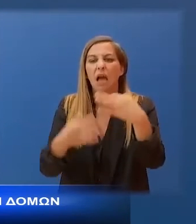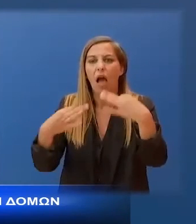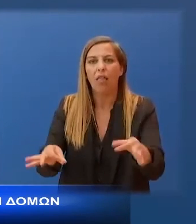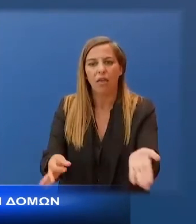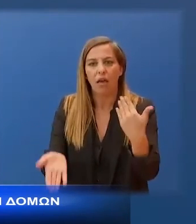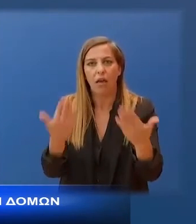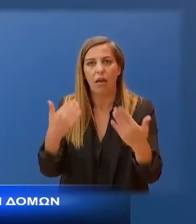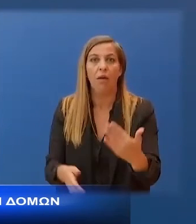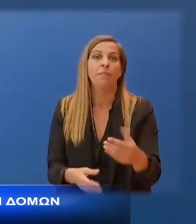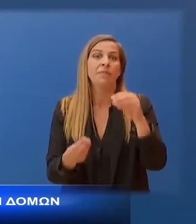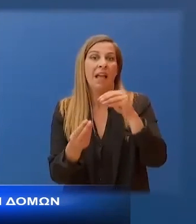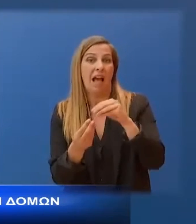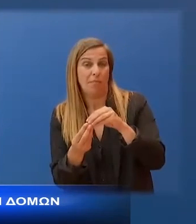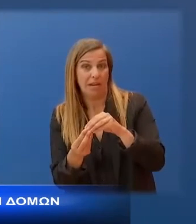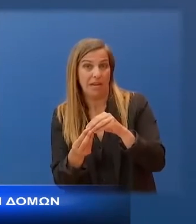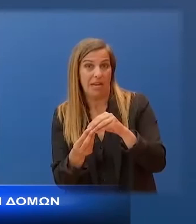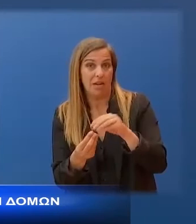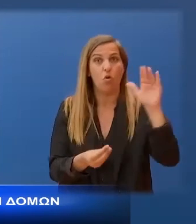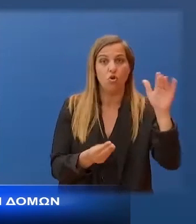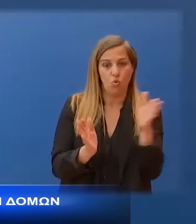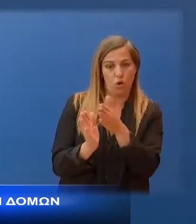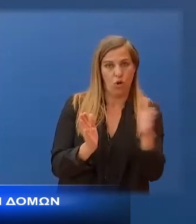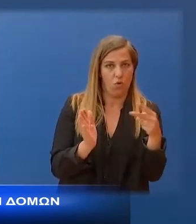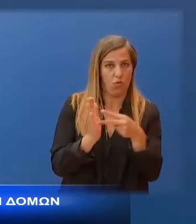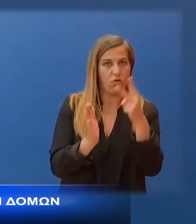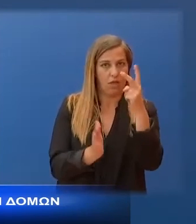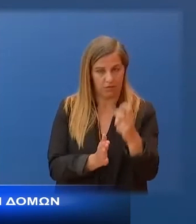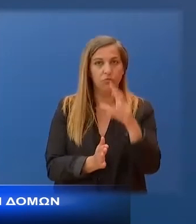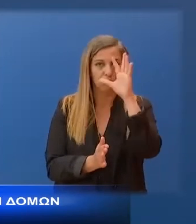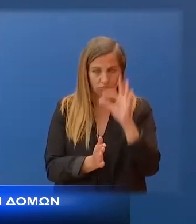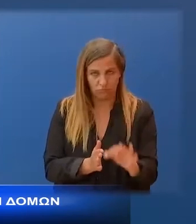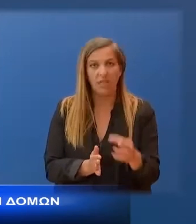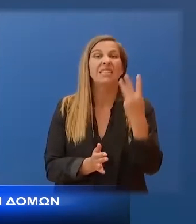τετράμινο Απριλίου-Ιουλίου 2020 υπήρξε αύξηση κατά